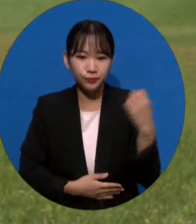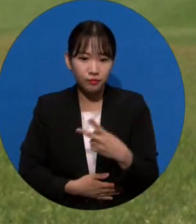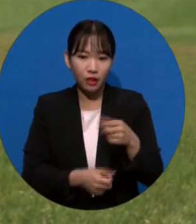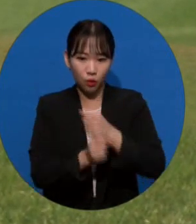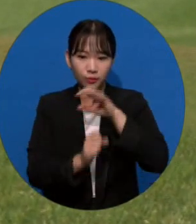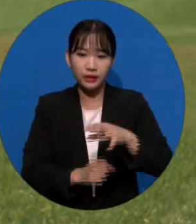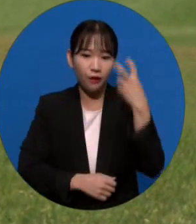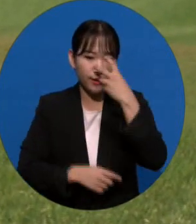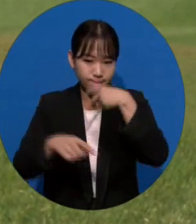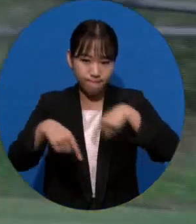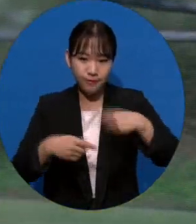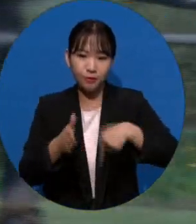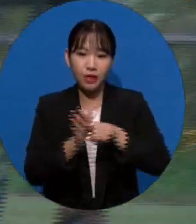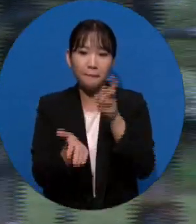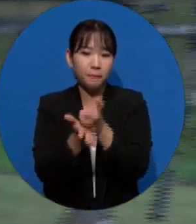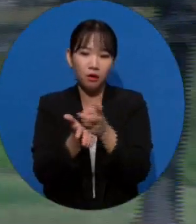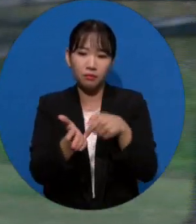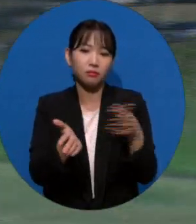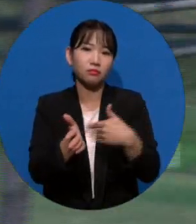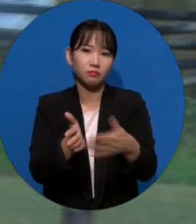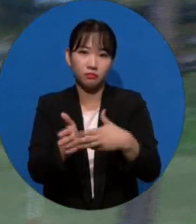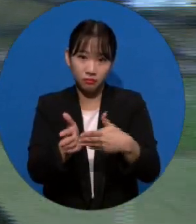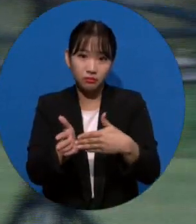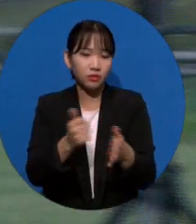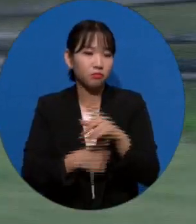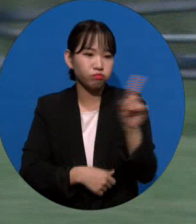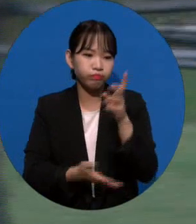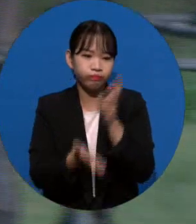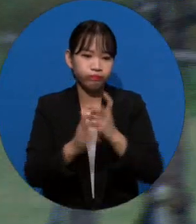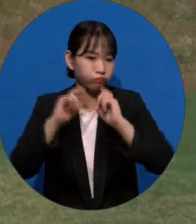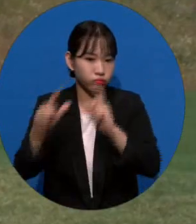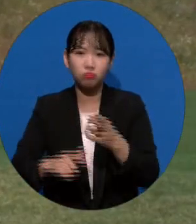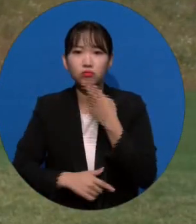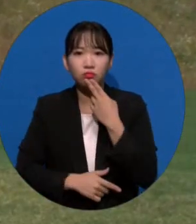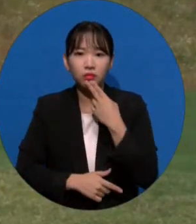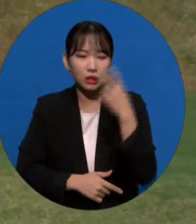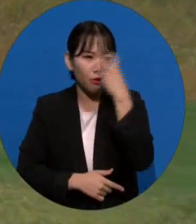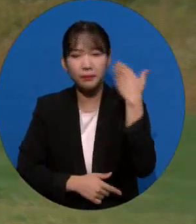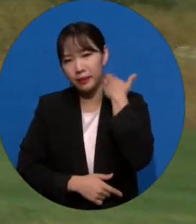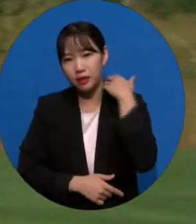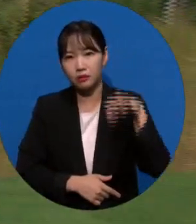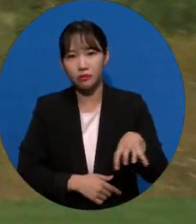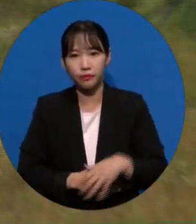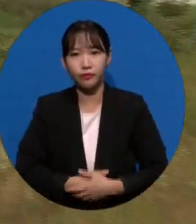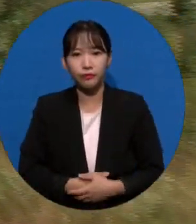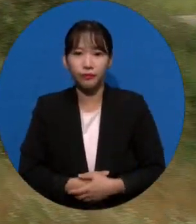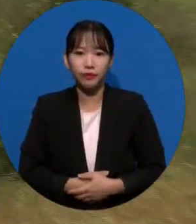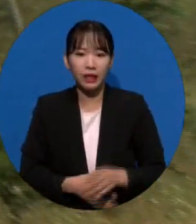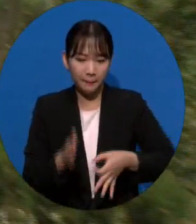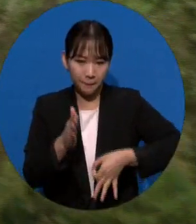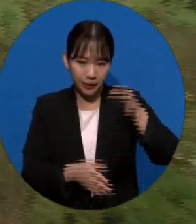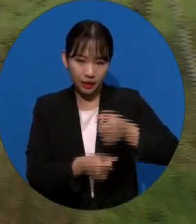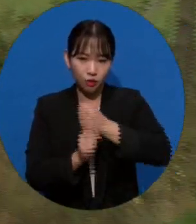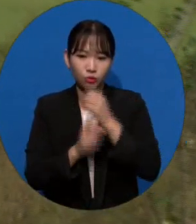골프장 을 관리 감독하기 위한 제도적 장치가 없다 보니 어떤 규제도 받지 않는 관리 사각지대 입니다 비싼